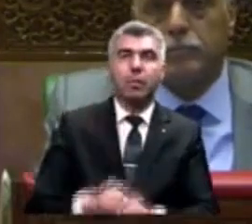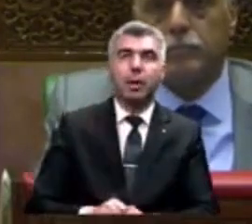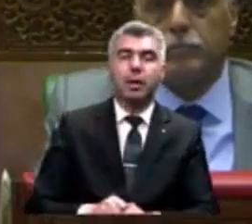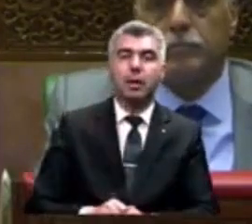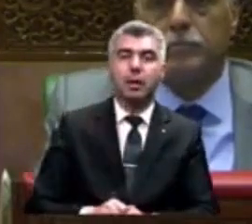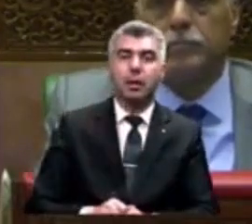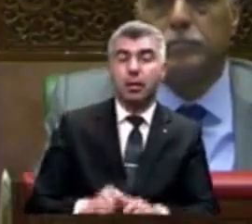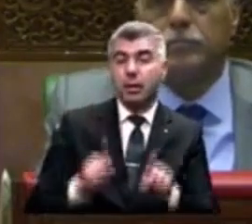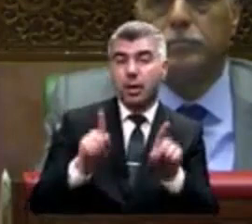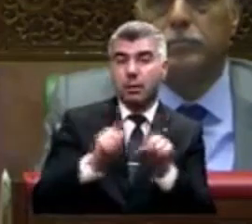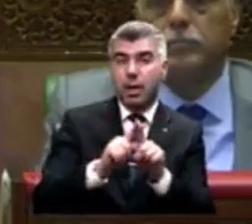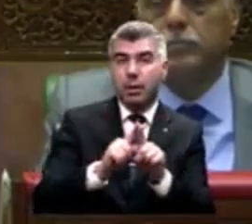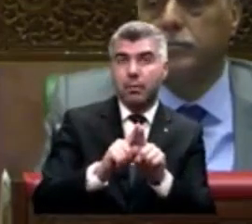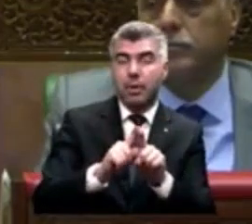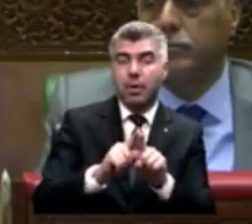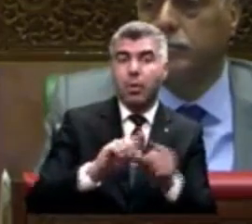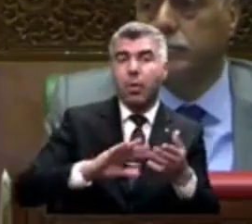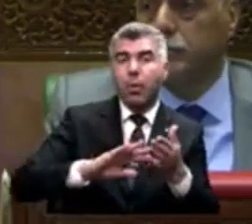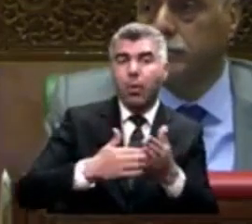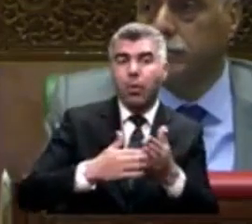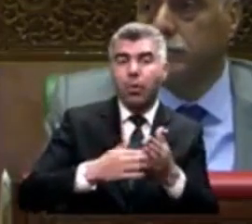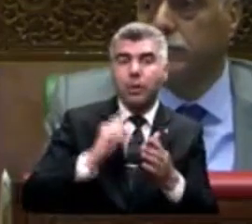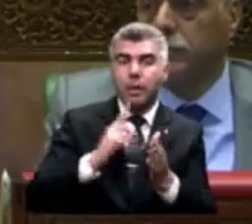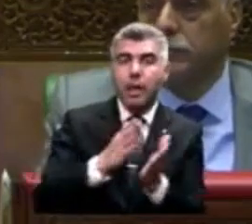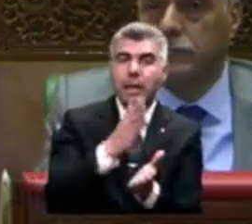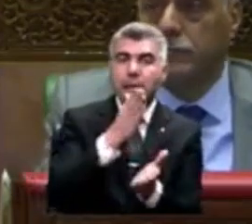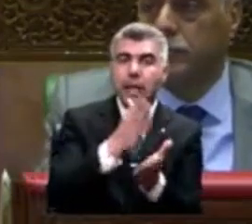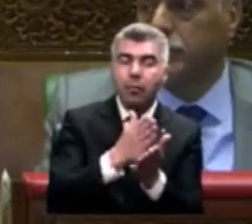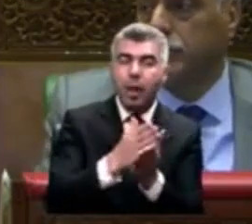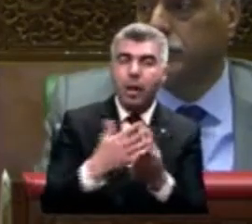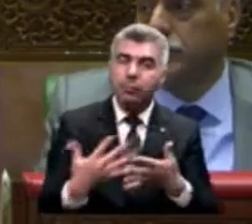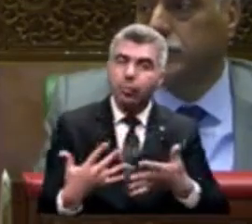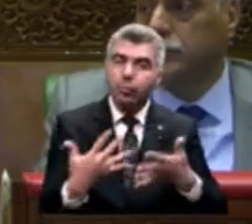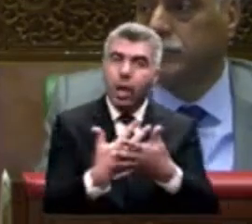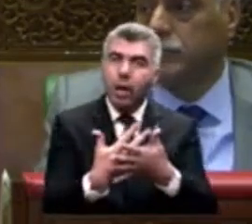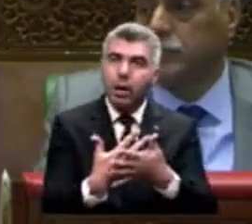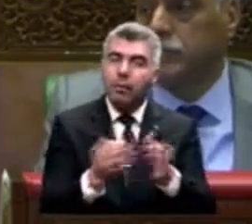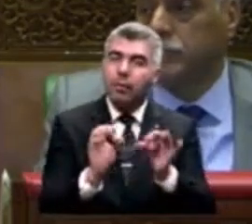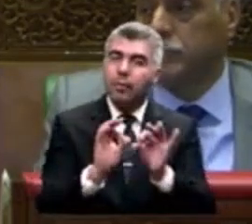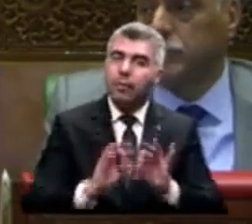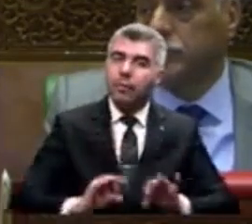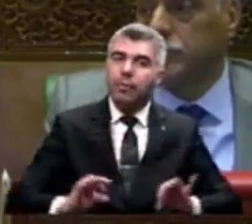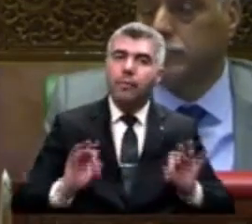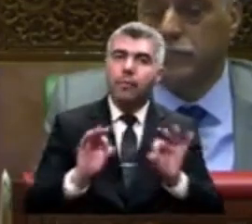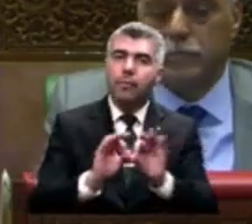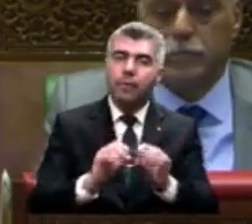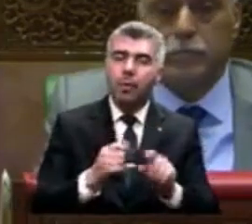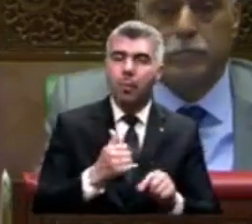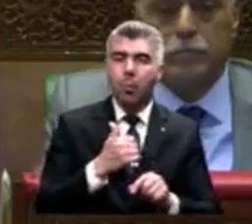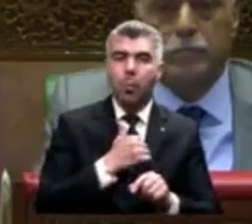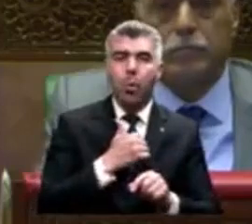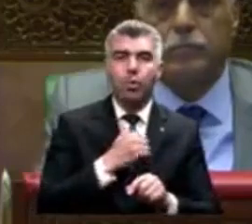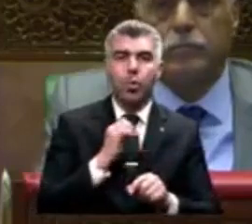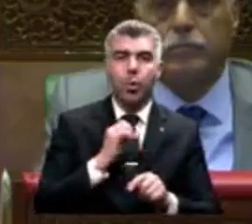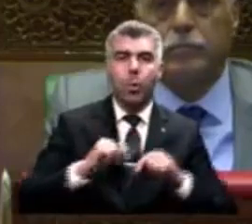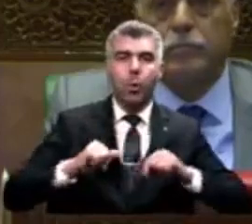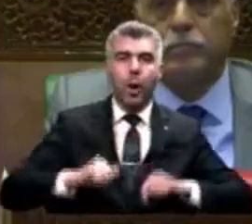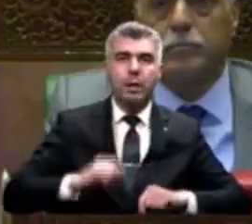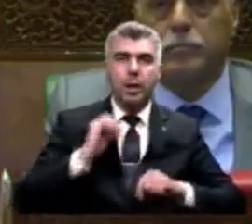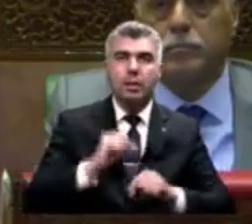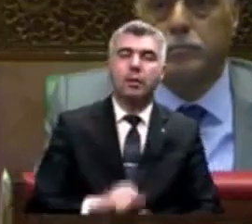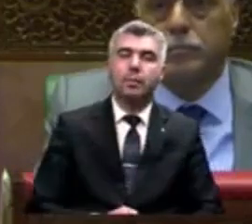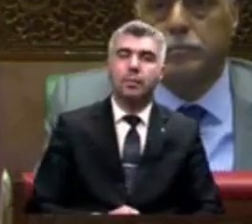فتم ضرب المنهجية الديمقراطية التشاركية، وتم انفراد السيد الوزير